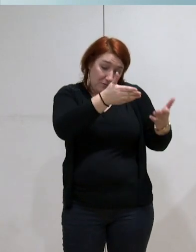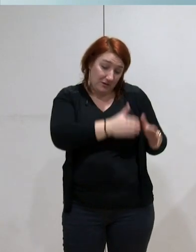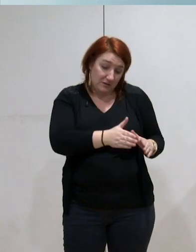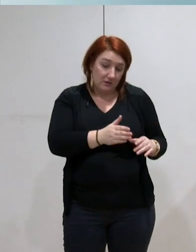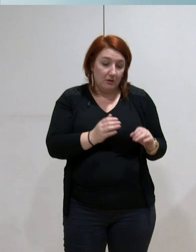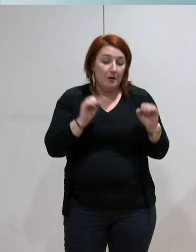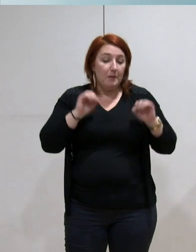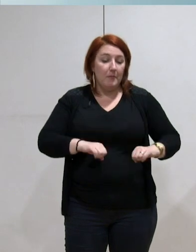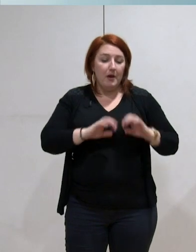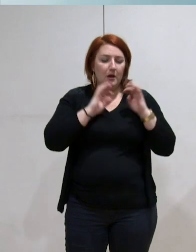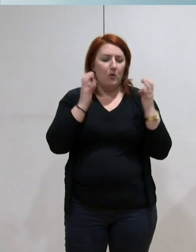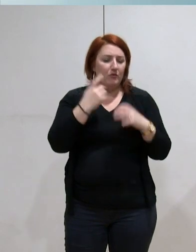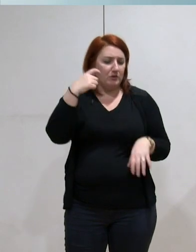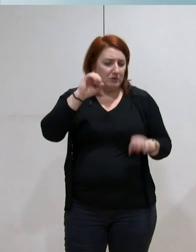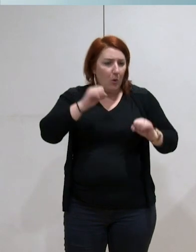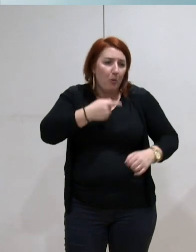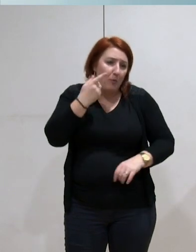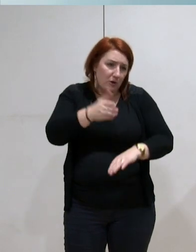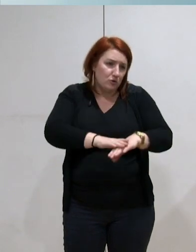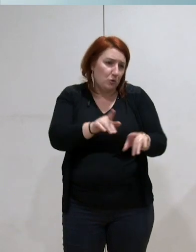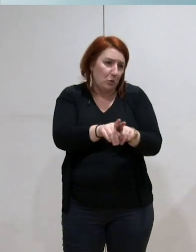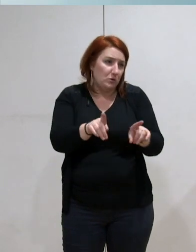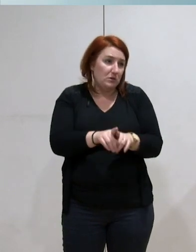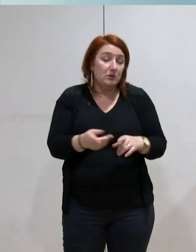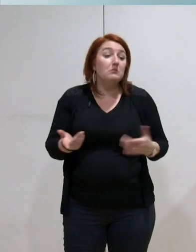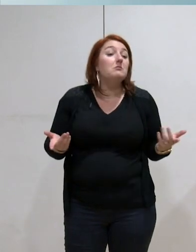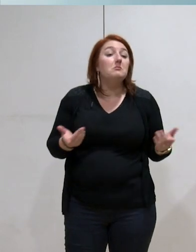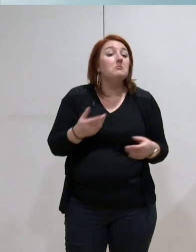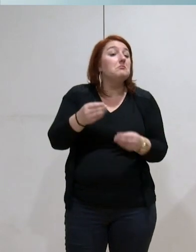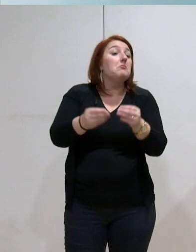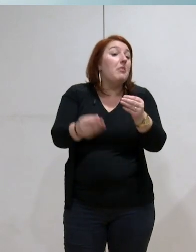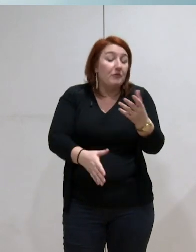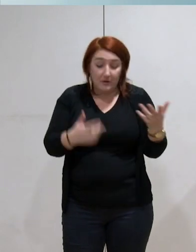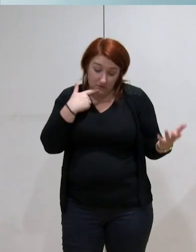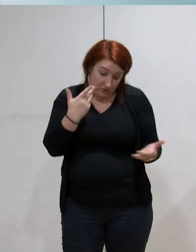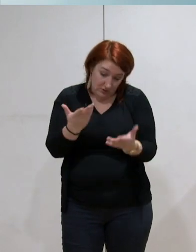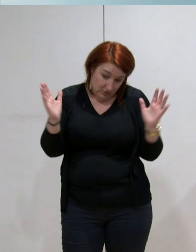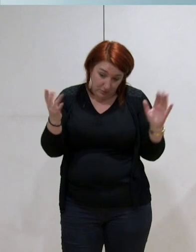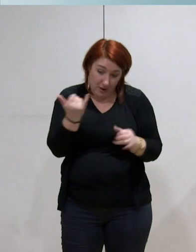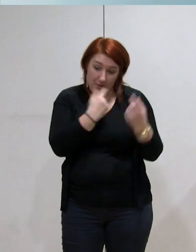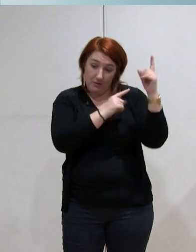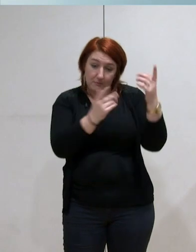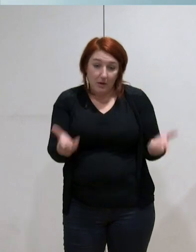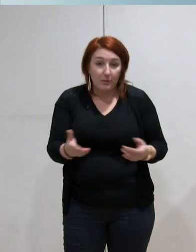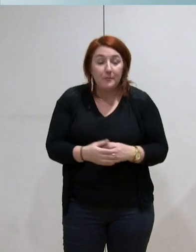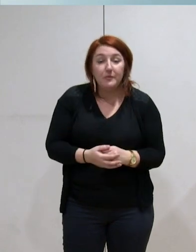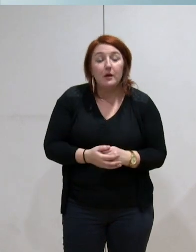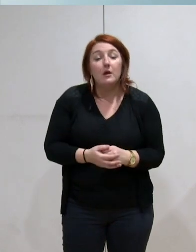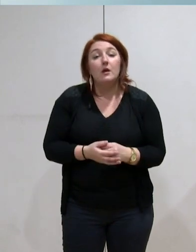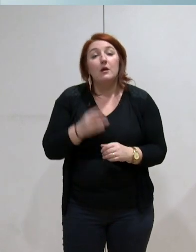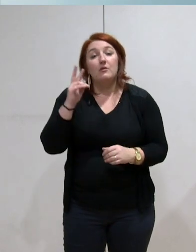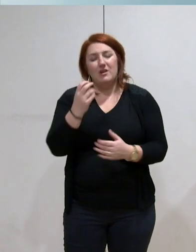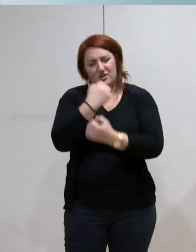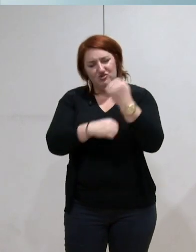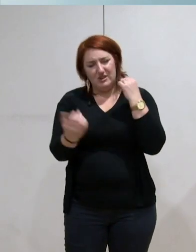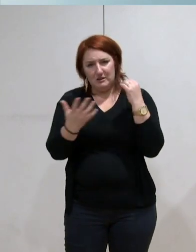aussi en conférence des président en parler ce qui n'a pas été fait donc d'tact ce qui est gênant c'est que cette délibération